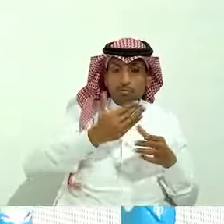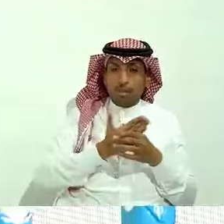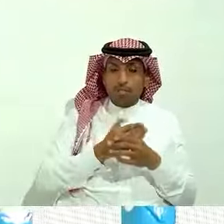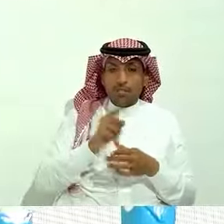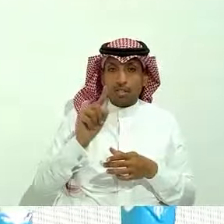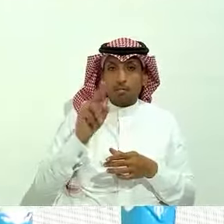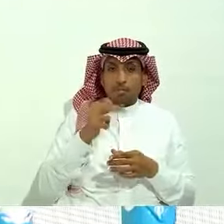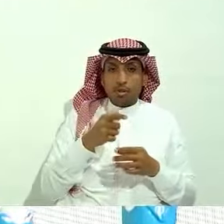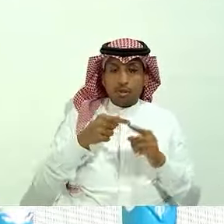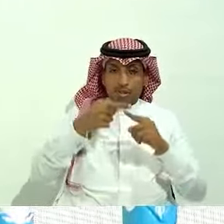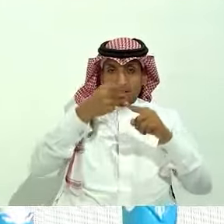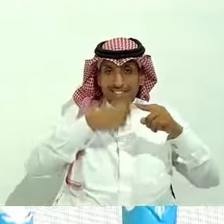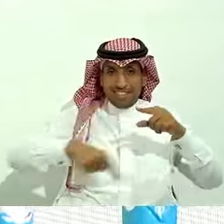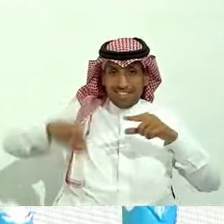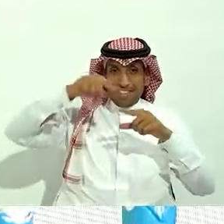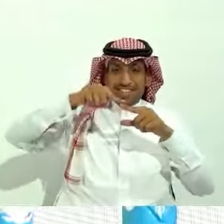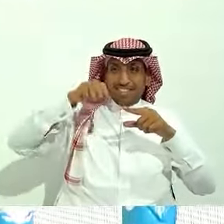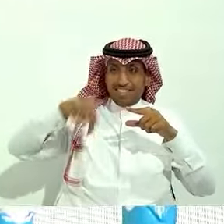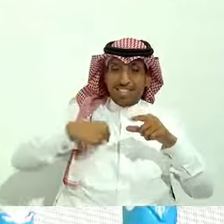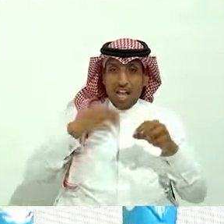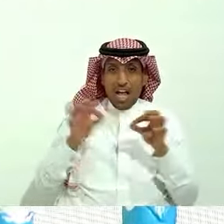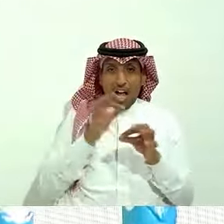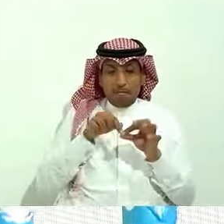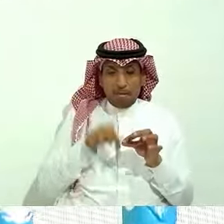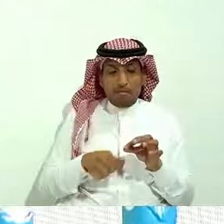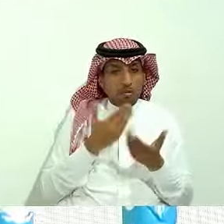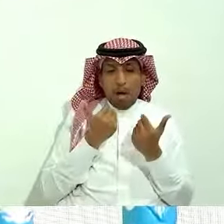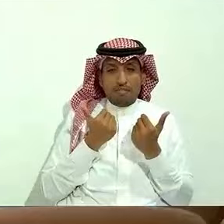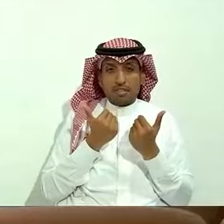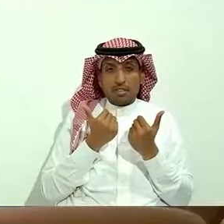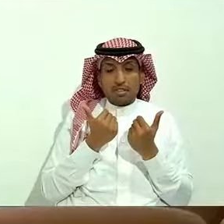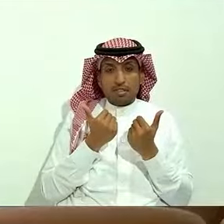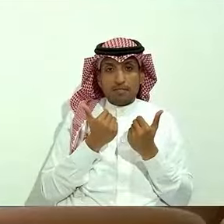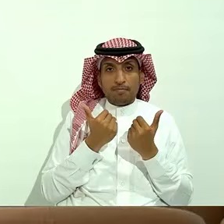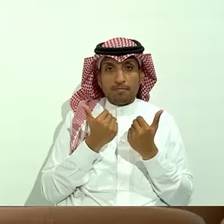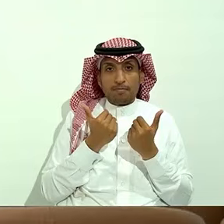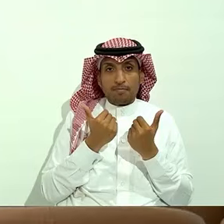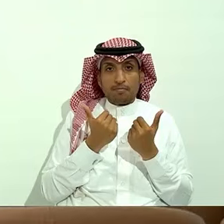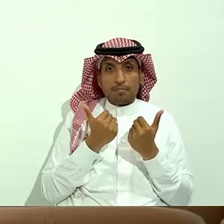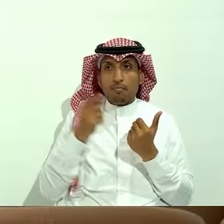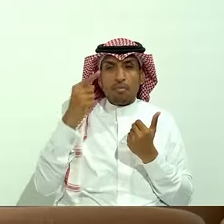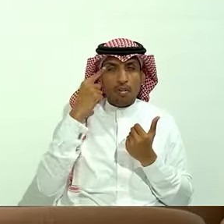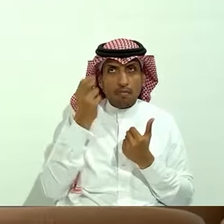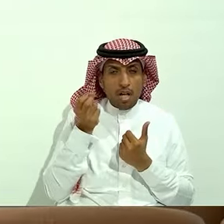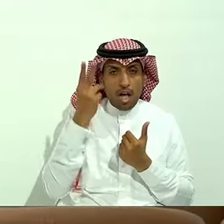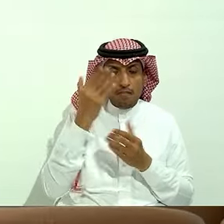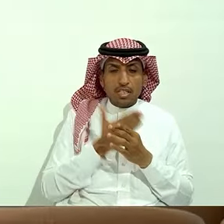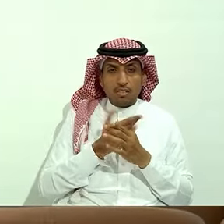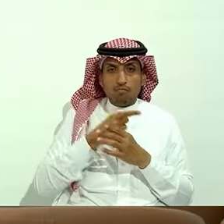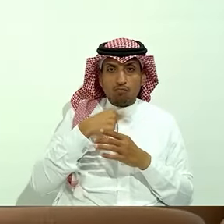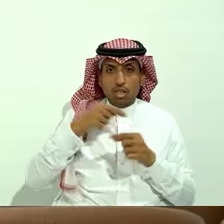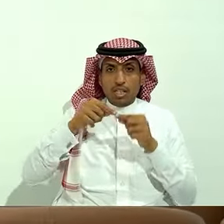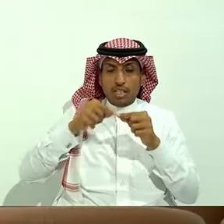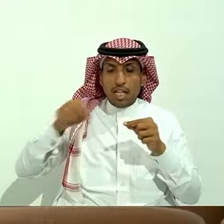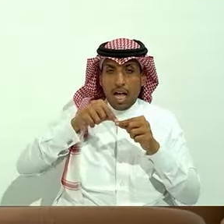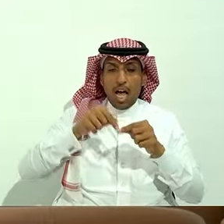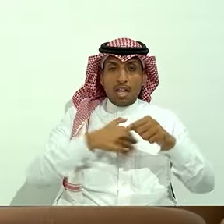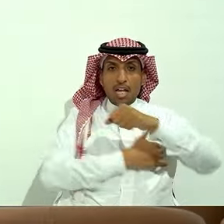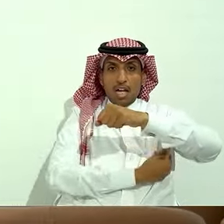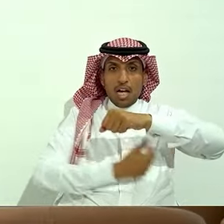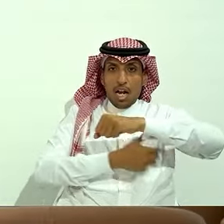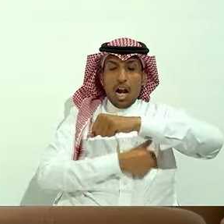حردة إبط زي اللي إحنا نسويه الآن في ملابسنا الحديثة، فهي فكرت بأنها تحط هذه المنطقة